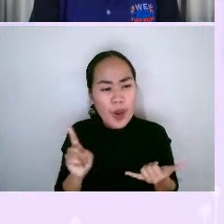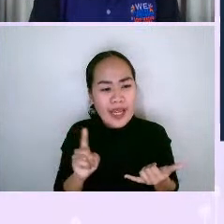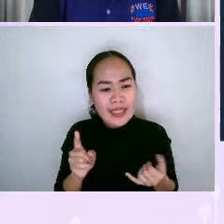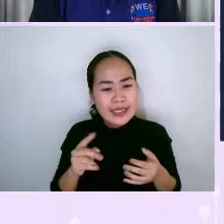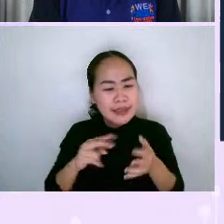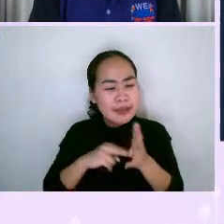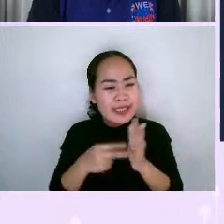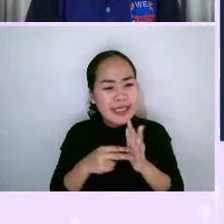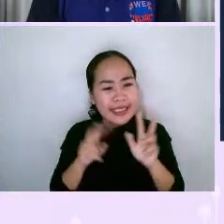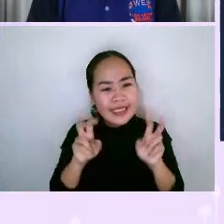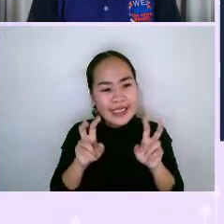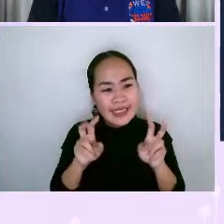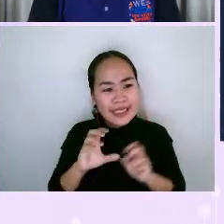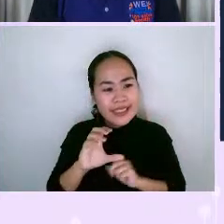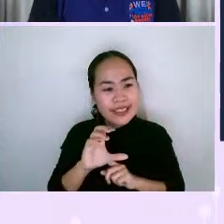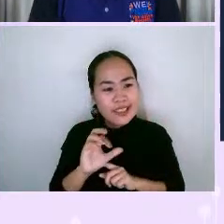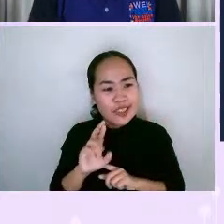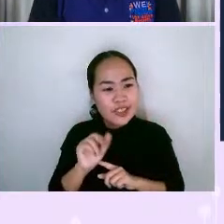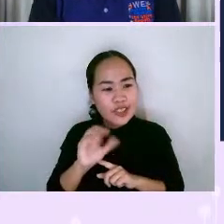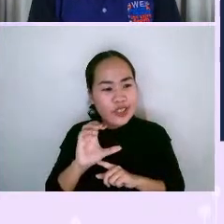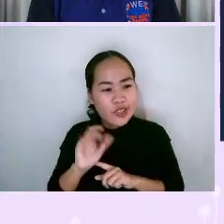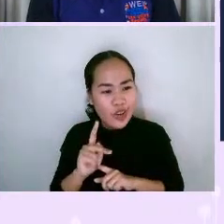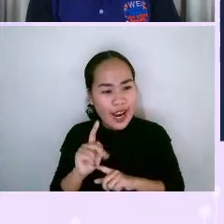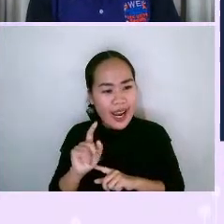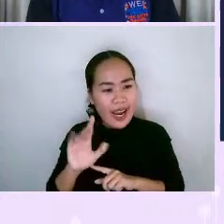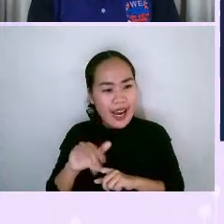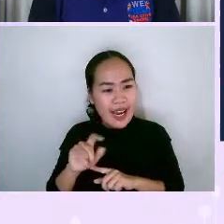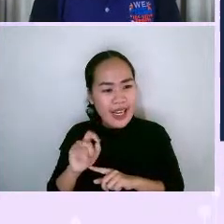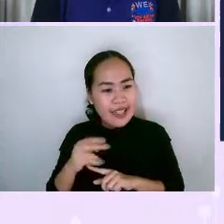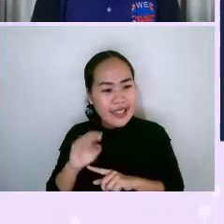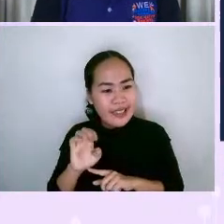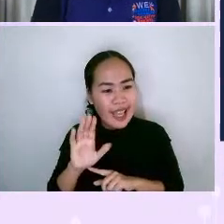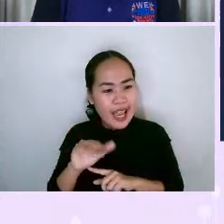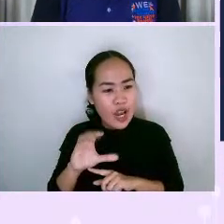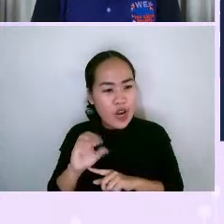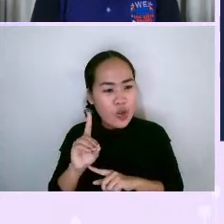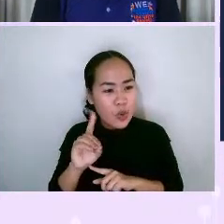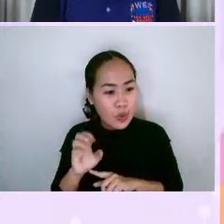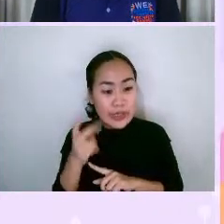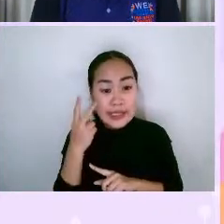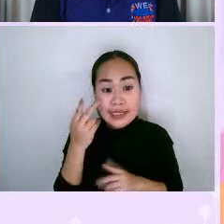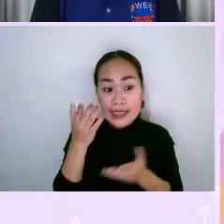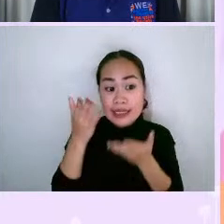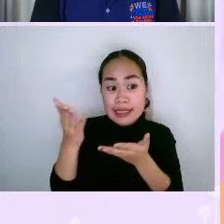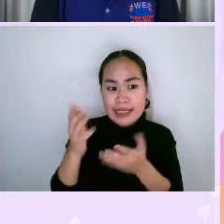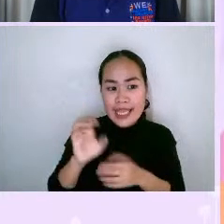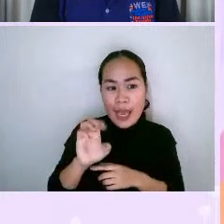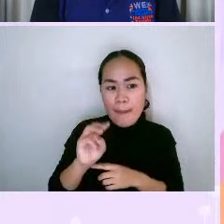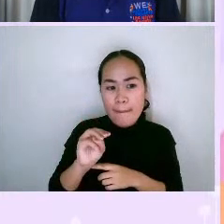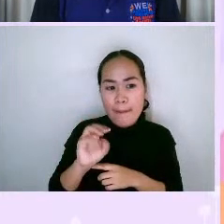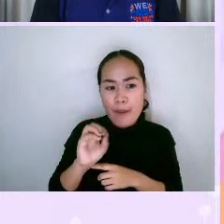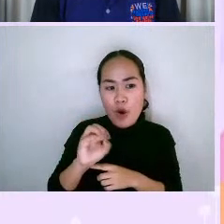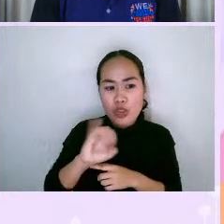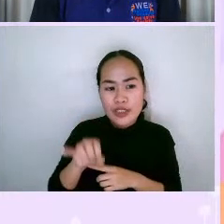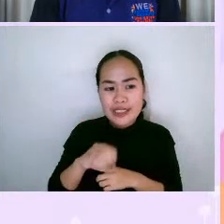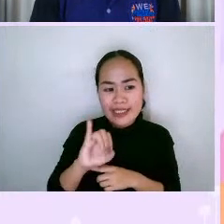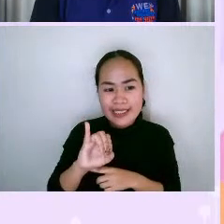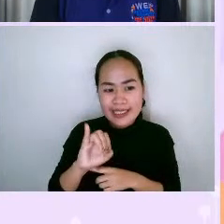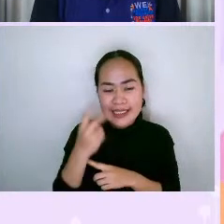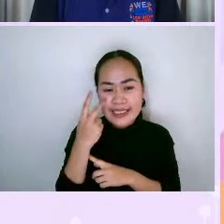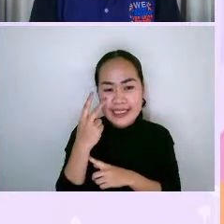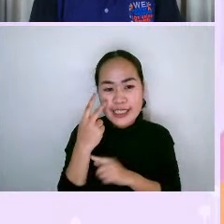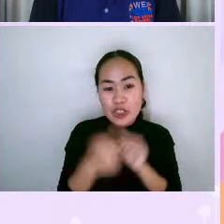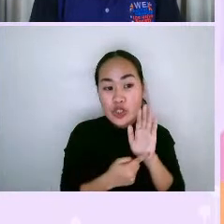Challenge. Simple lang po ang ating mechanics. Magfa-flash kami ng mga emoji or code sa ating screen.